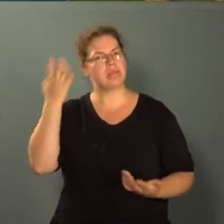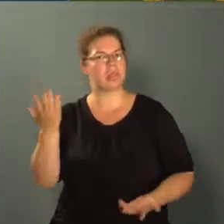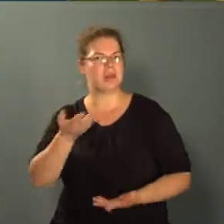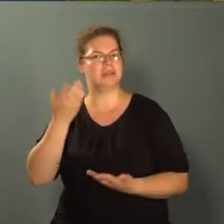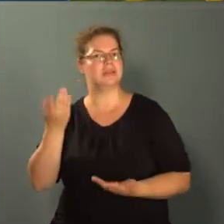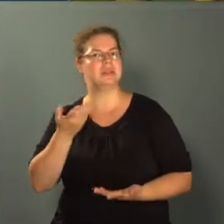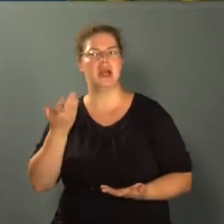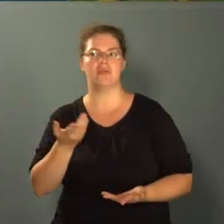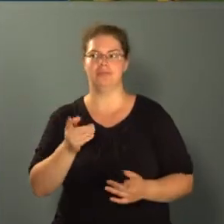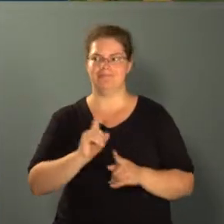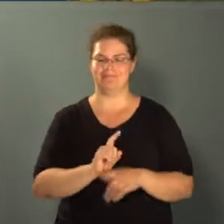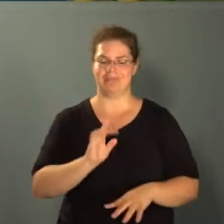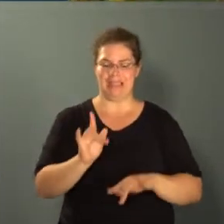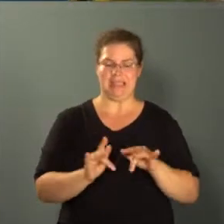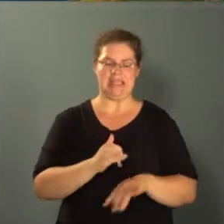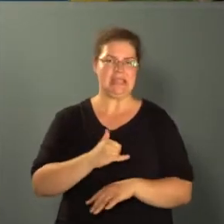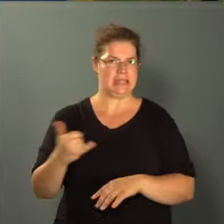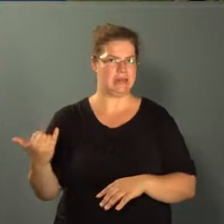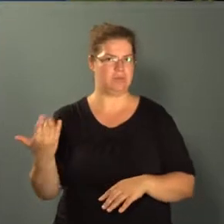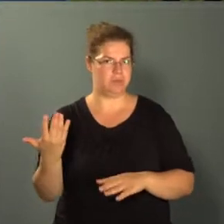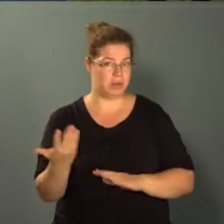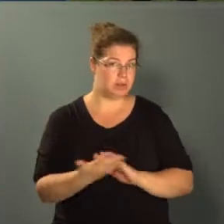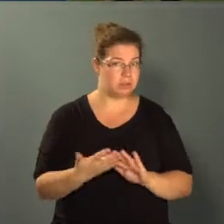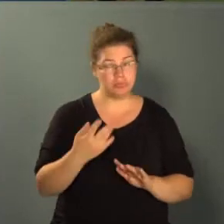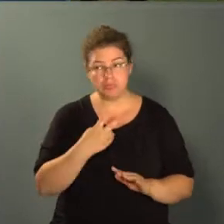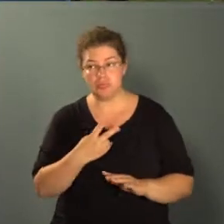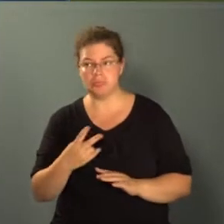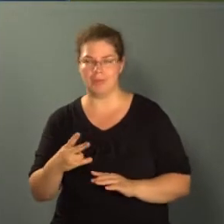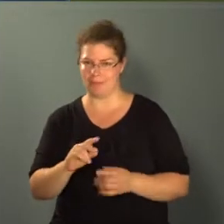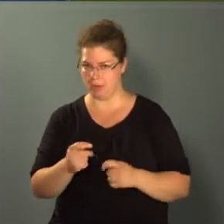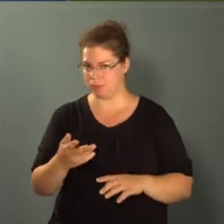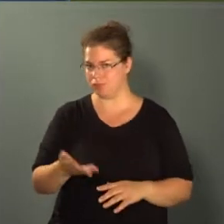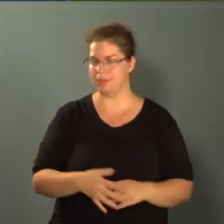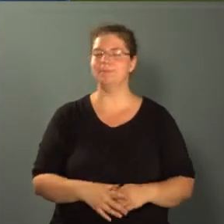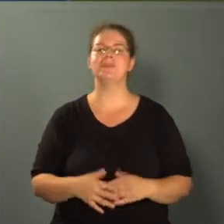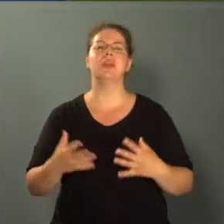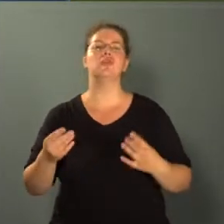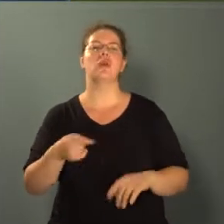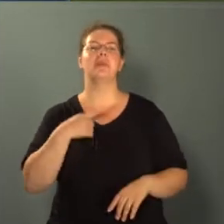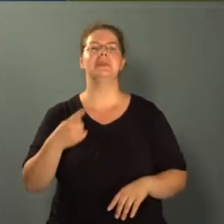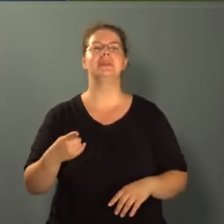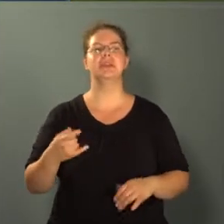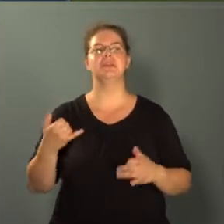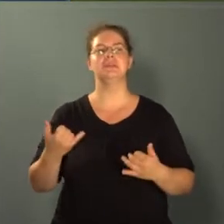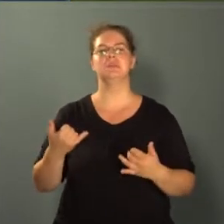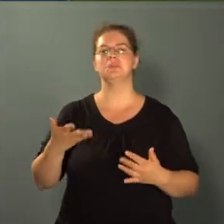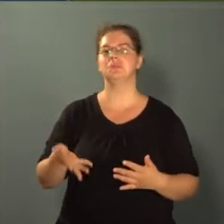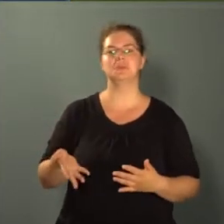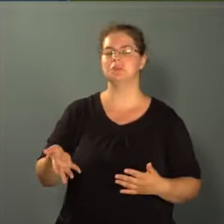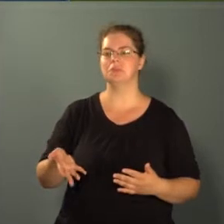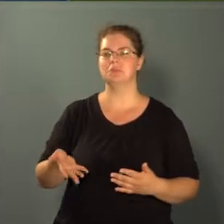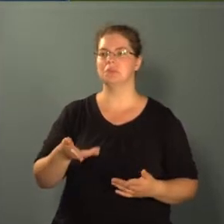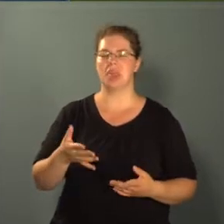mentalitás az így néhány évet alapul véve változik? Sokan mondják, hogy a mai világban a fiatalokat már nem érdekli más,